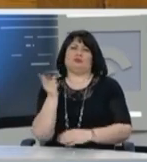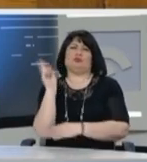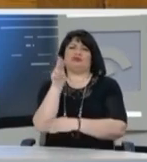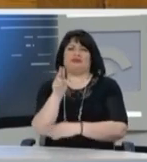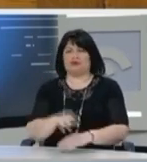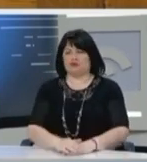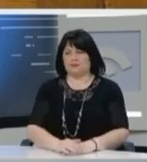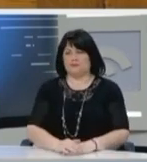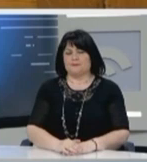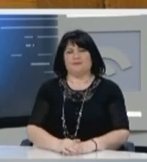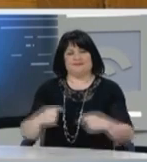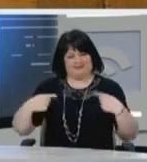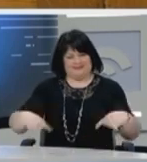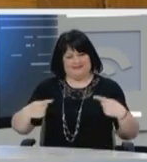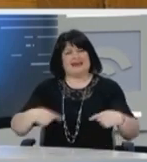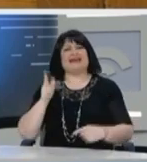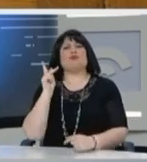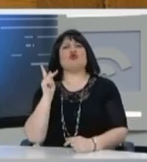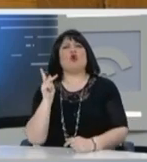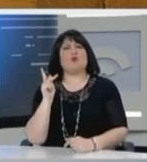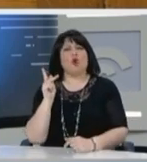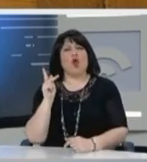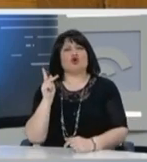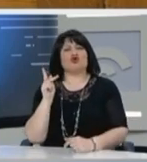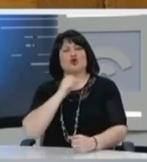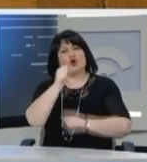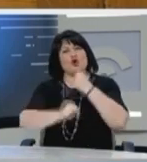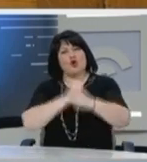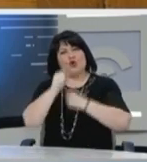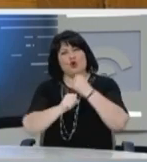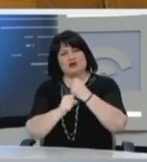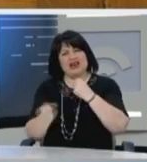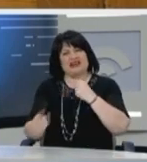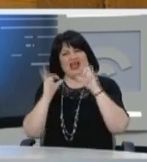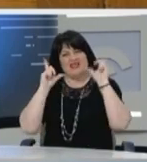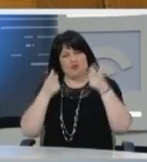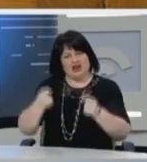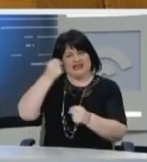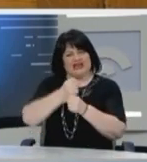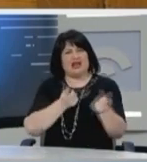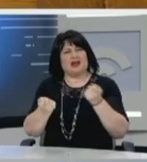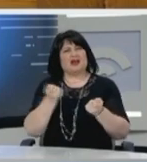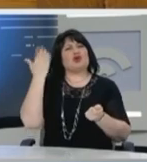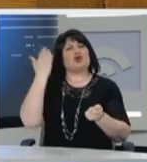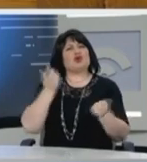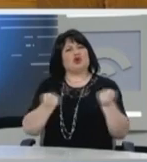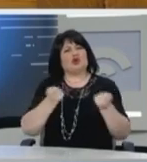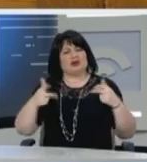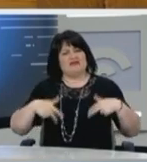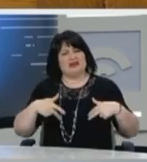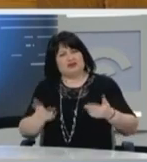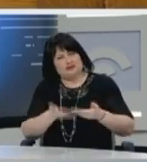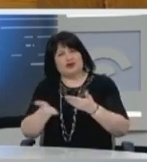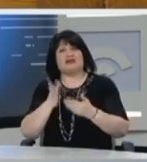Αλήθεια, έχει πιστεί ο κύριος Κυμπουρόπουλος ότι όλα τα χρόνια που κυβέρναγε η Νέα Δημοκρατία, η δεξιά,